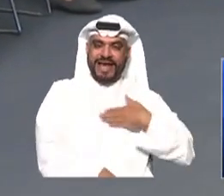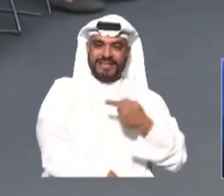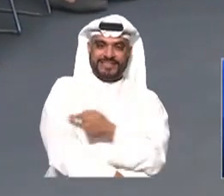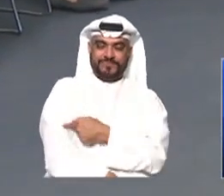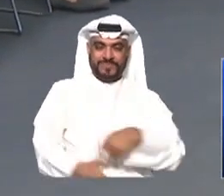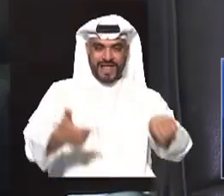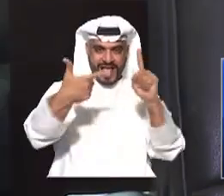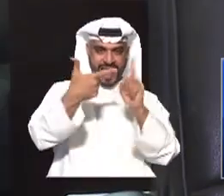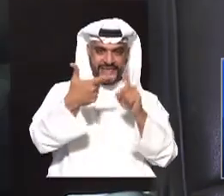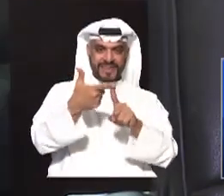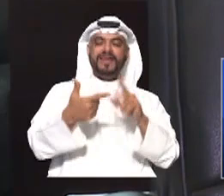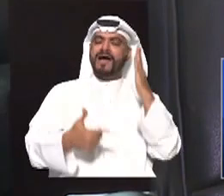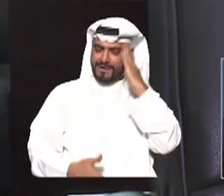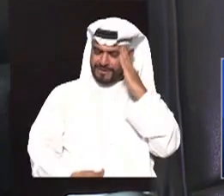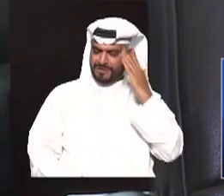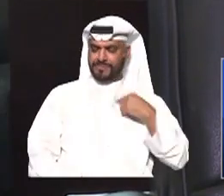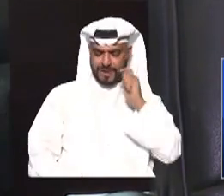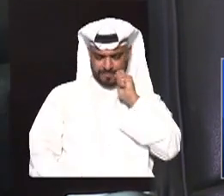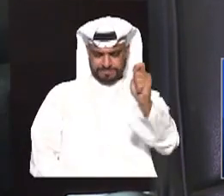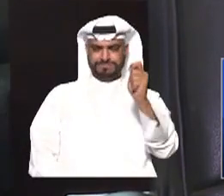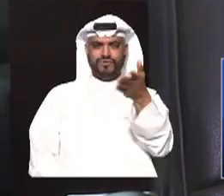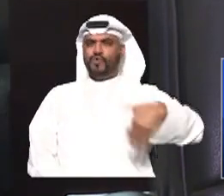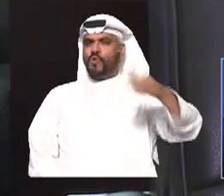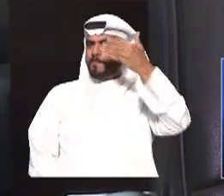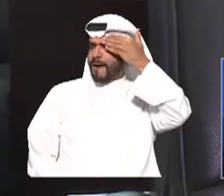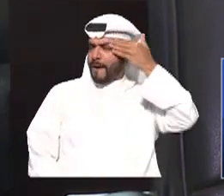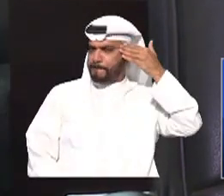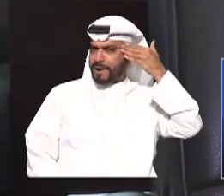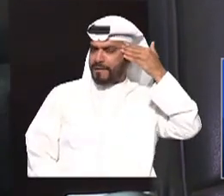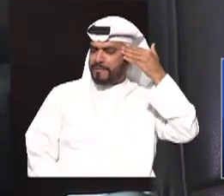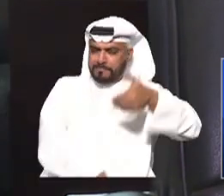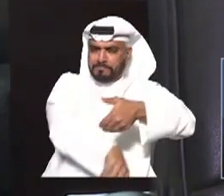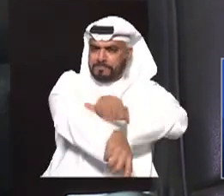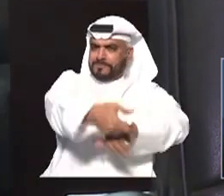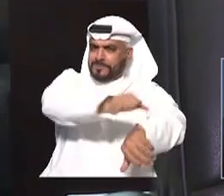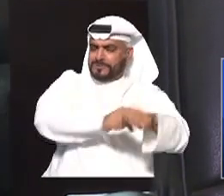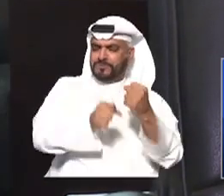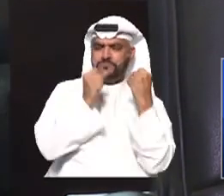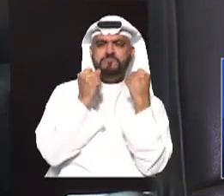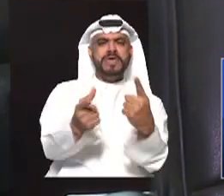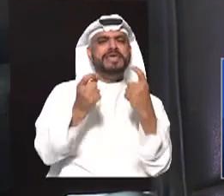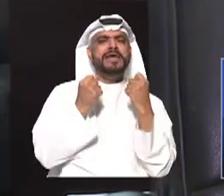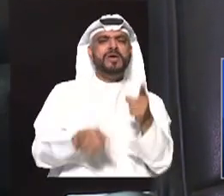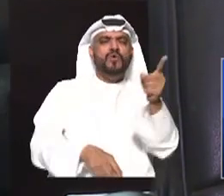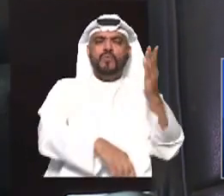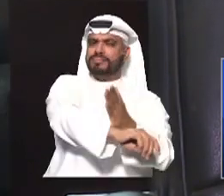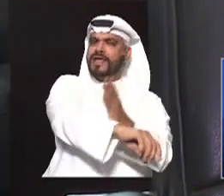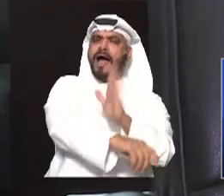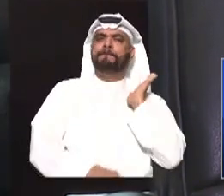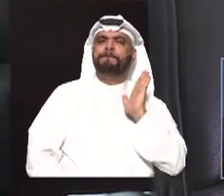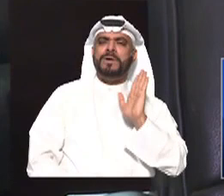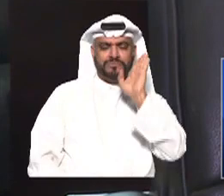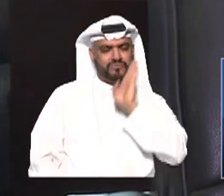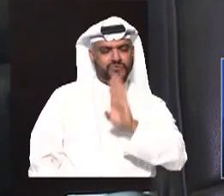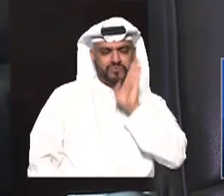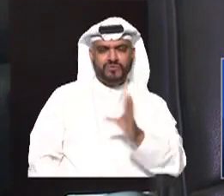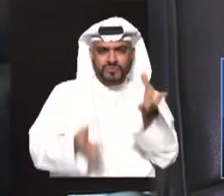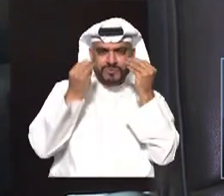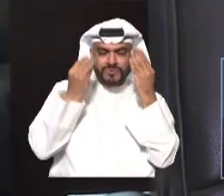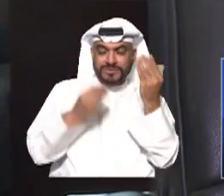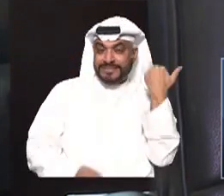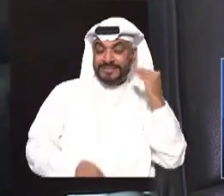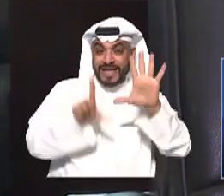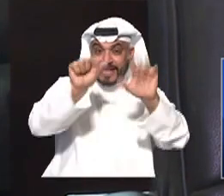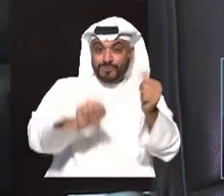ثقة كذلك بالتأهيل العالي اللي تلقونا طلبتنا عندنا بالكلية. هذه الثقة ما جت من فراغ، هذه الثقة توجت في الأسبوع